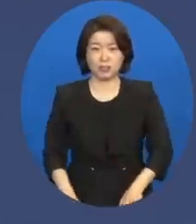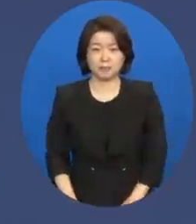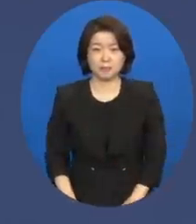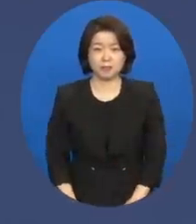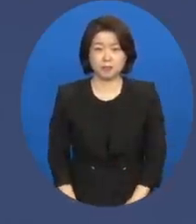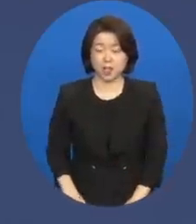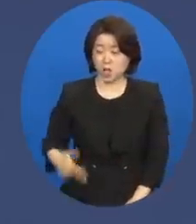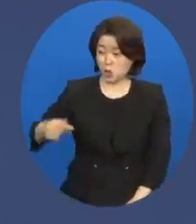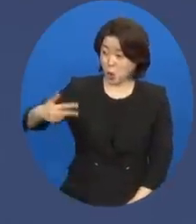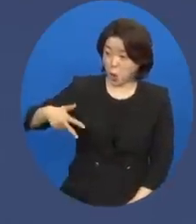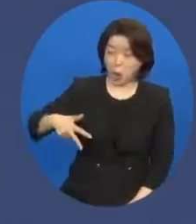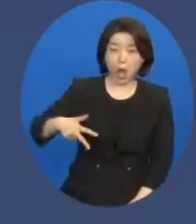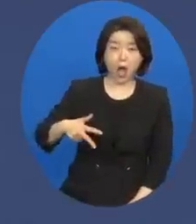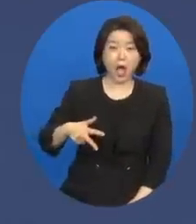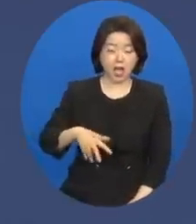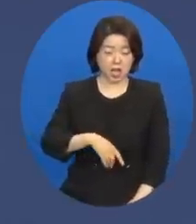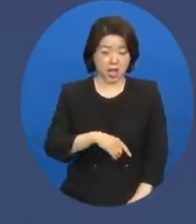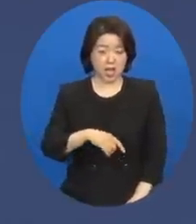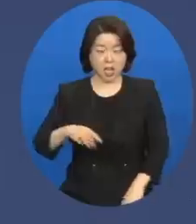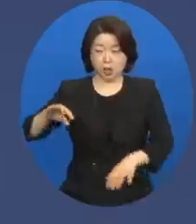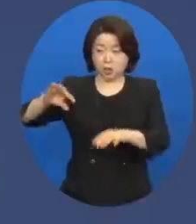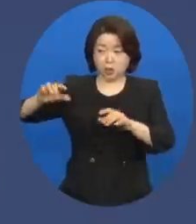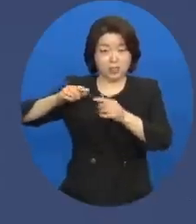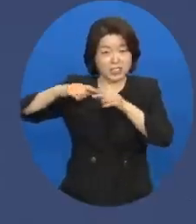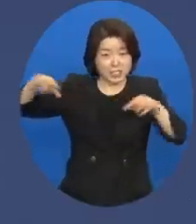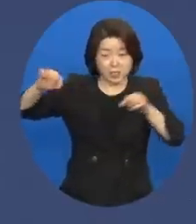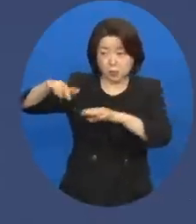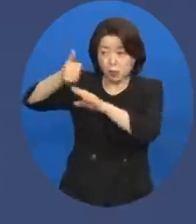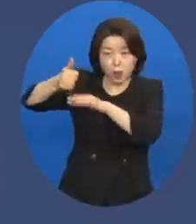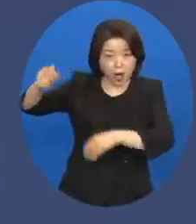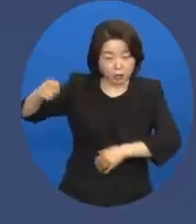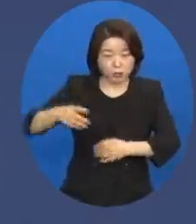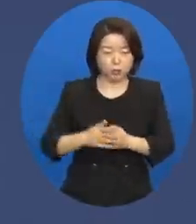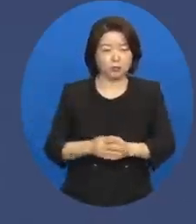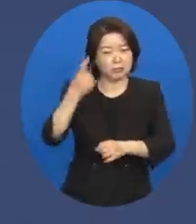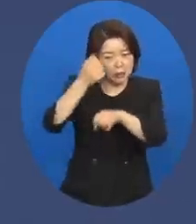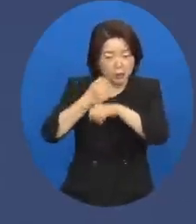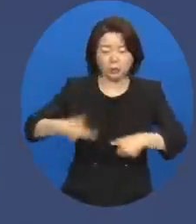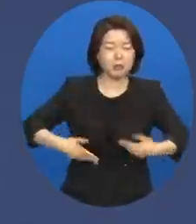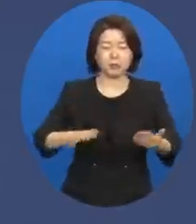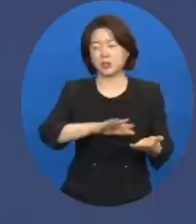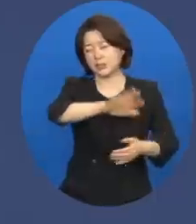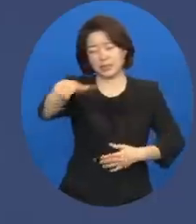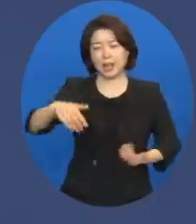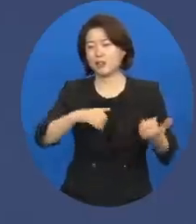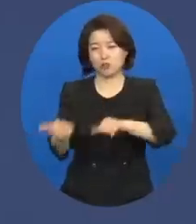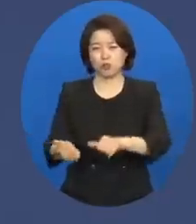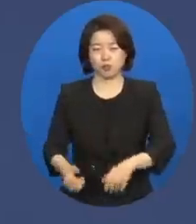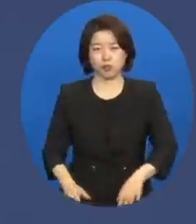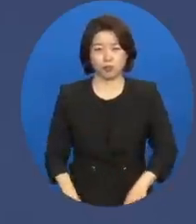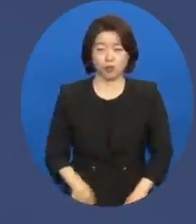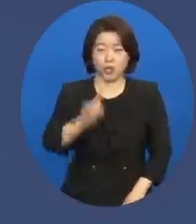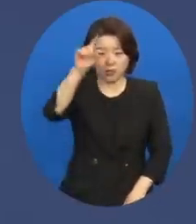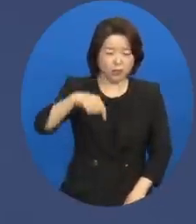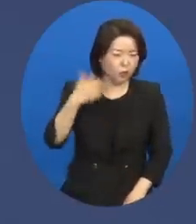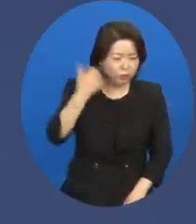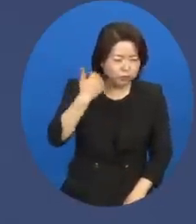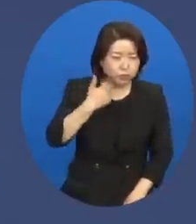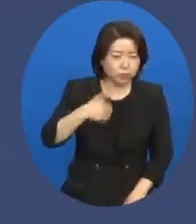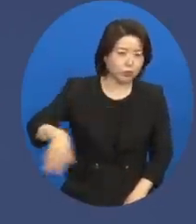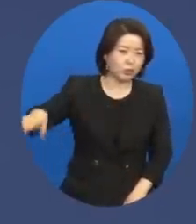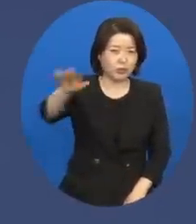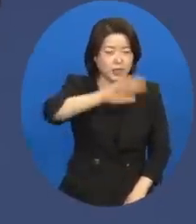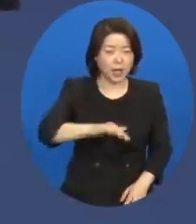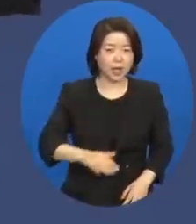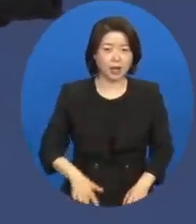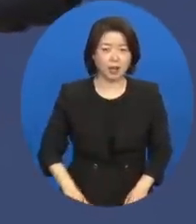똥오줌 싸던 천황도 그것도 연구할 것도 없이 죽었어요. 천하의 어떤 인간도 그렇게